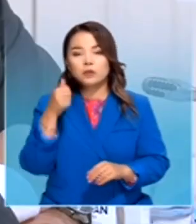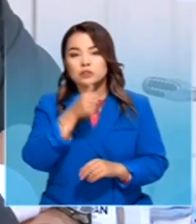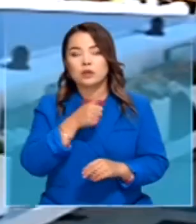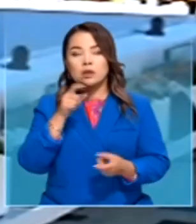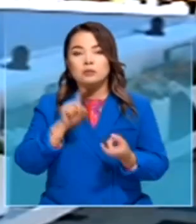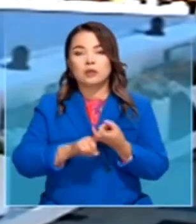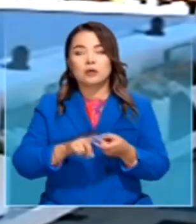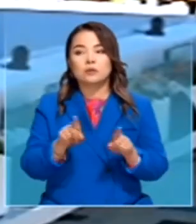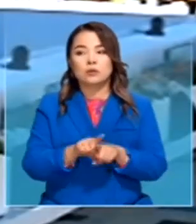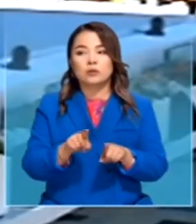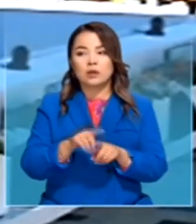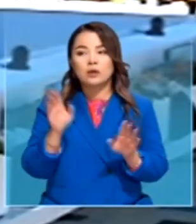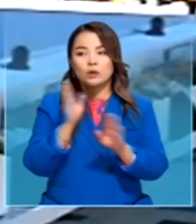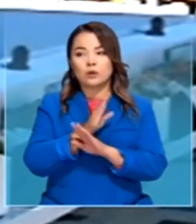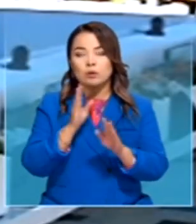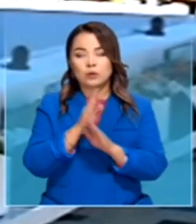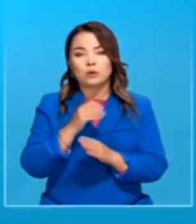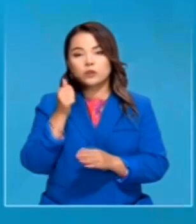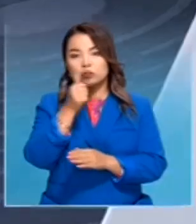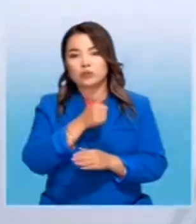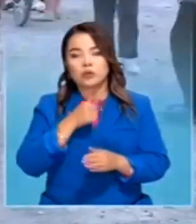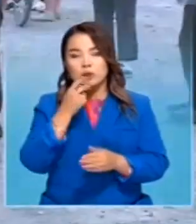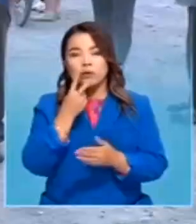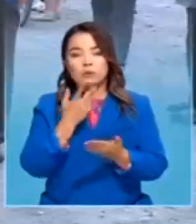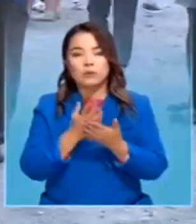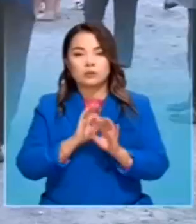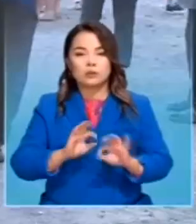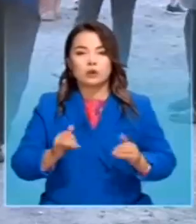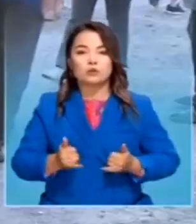жылды экология жылы деп жариялауды ұсынды.